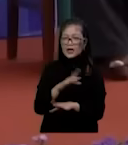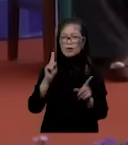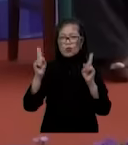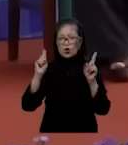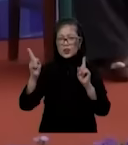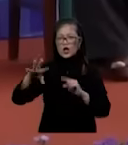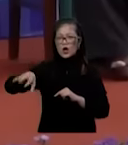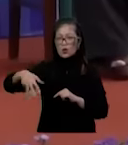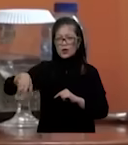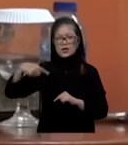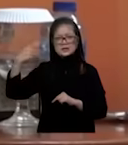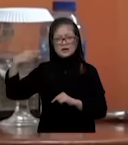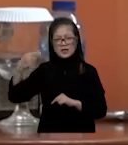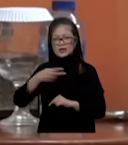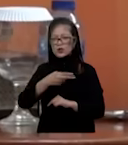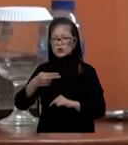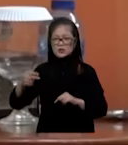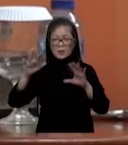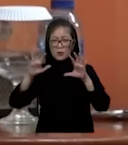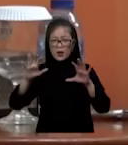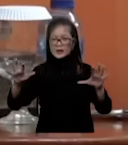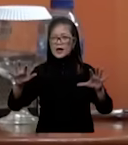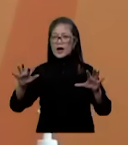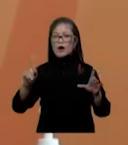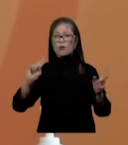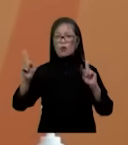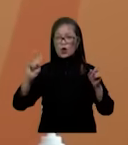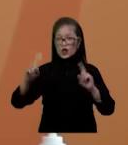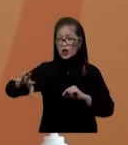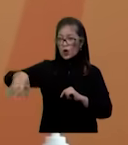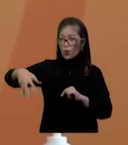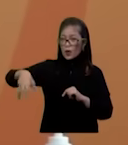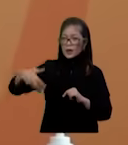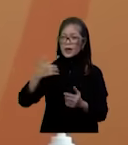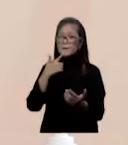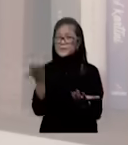di Indonesia. Benarkah dinasti politik sudah begitu mengakar di tanah air?